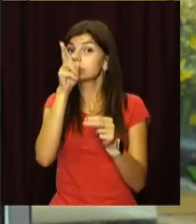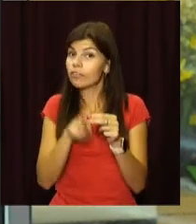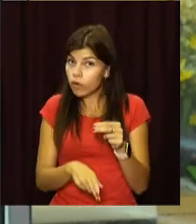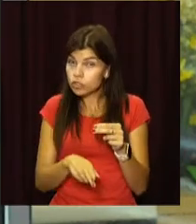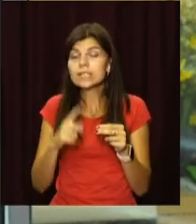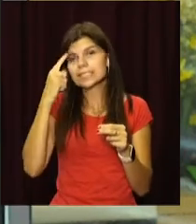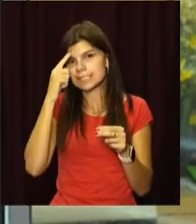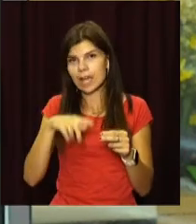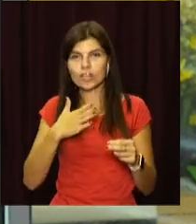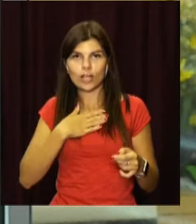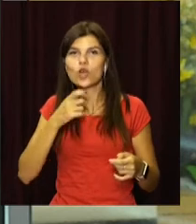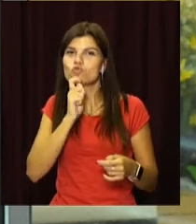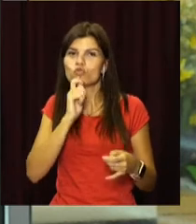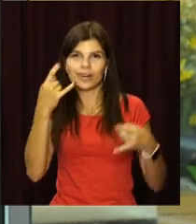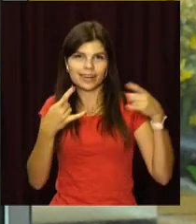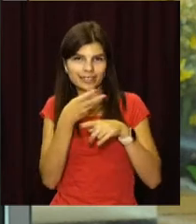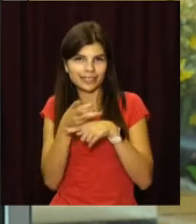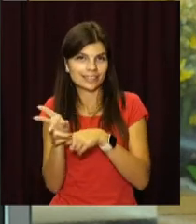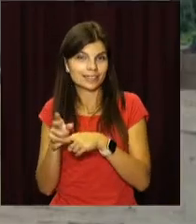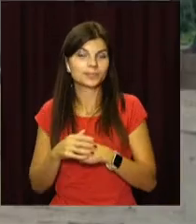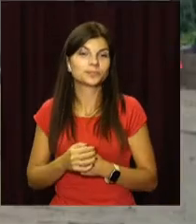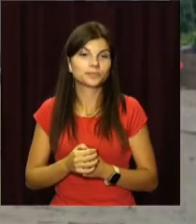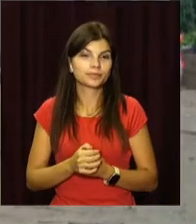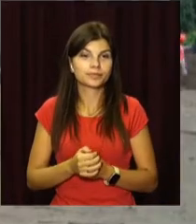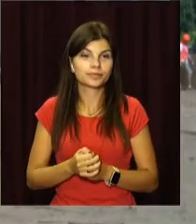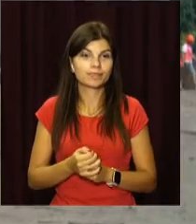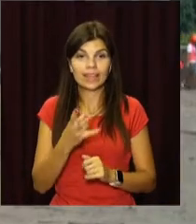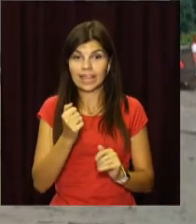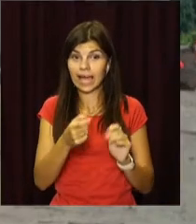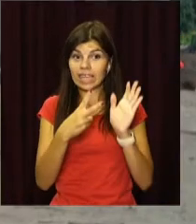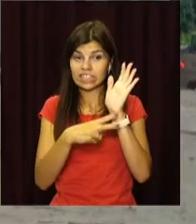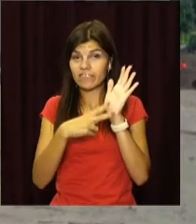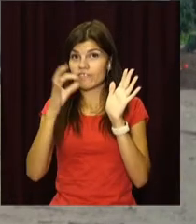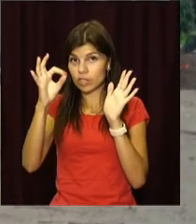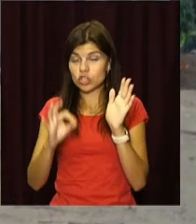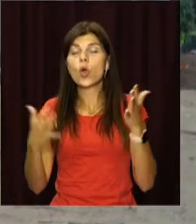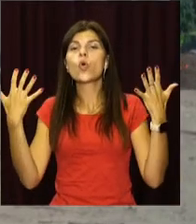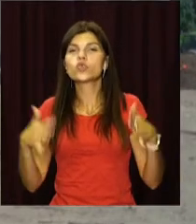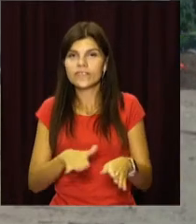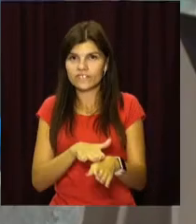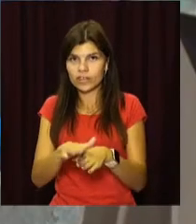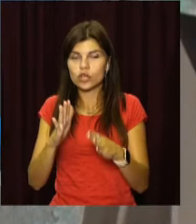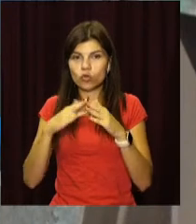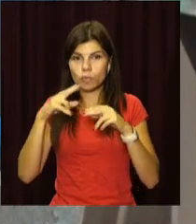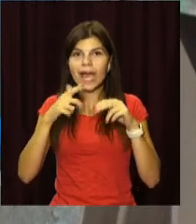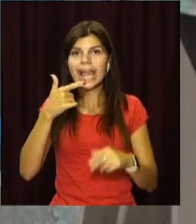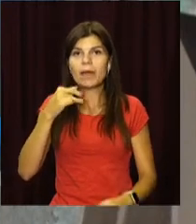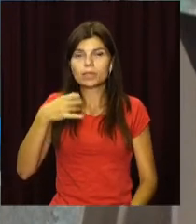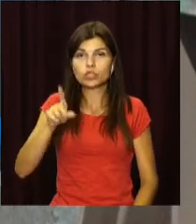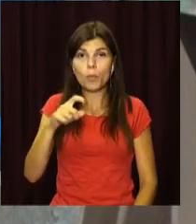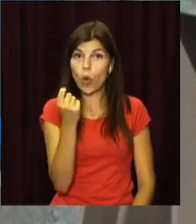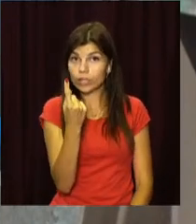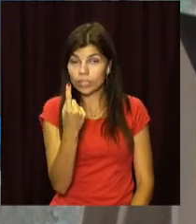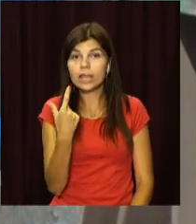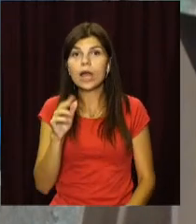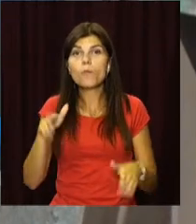реконструкцію, знають наші журналісти. На 70% виконано. В одній з будівель гімназії номер 11,